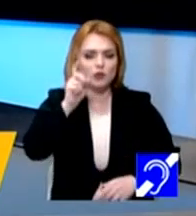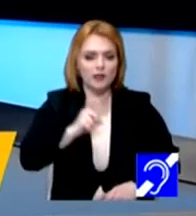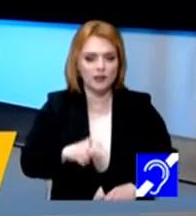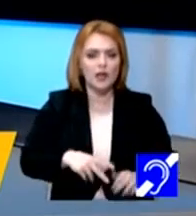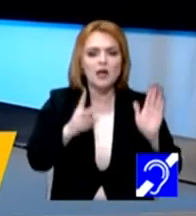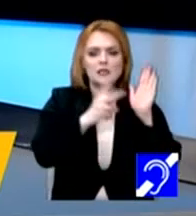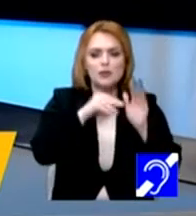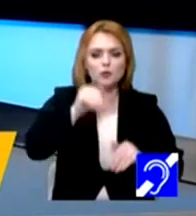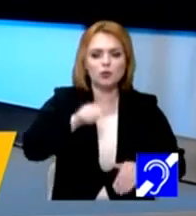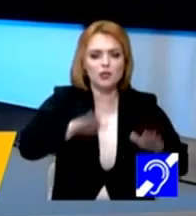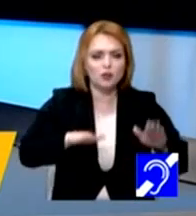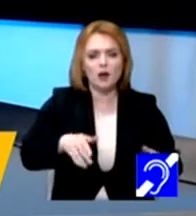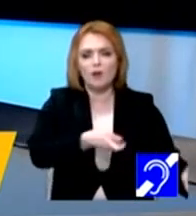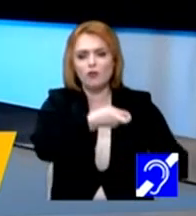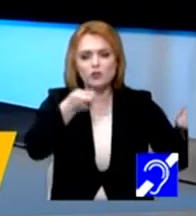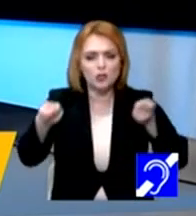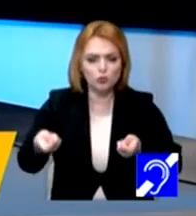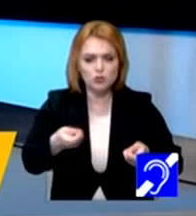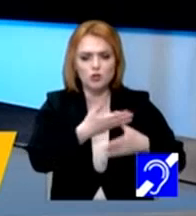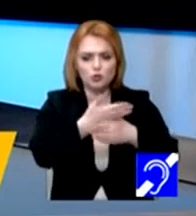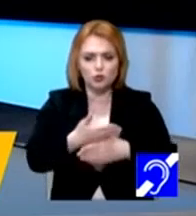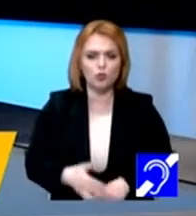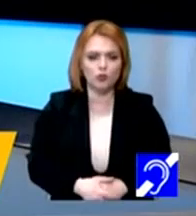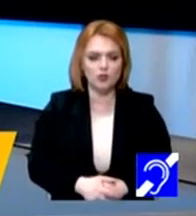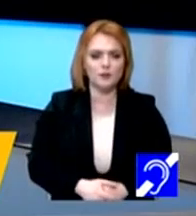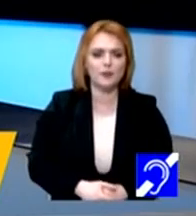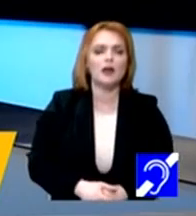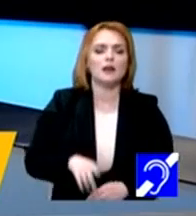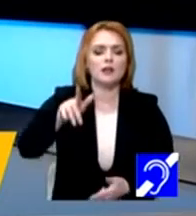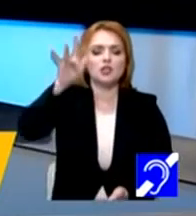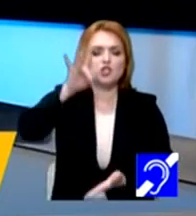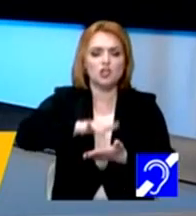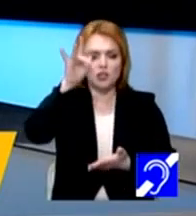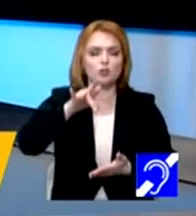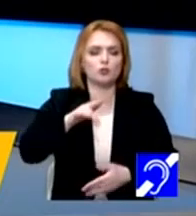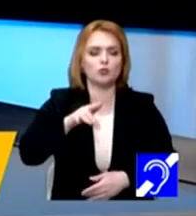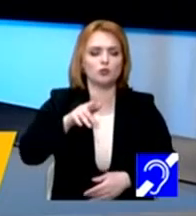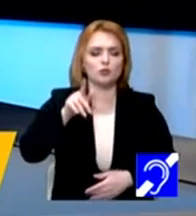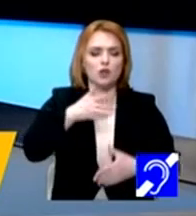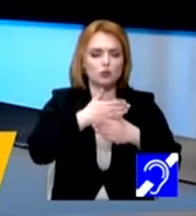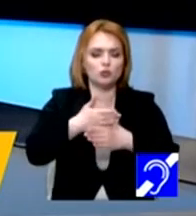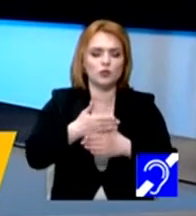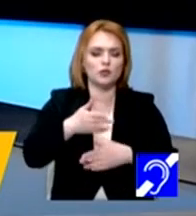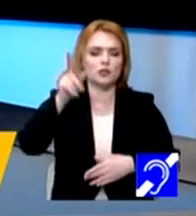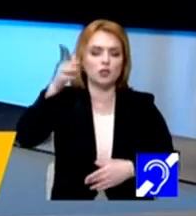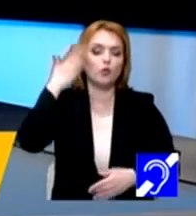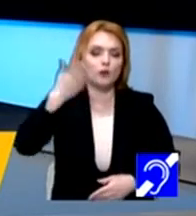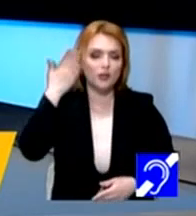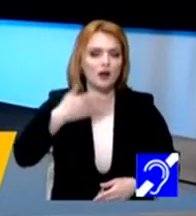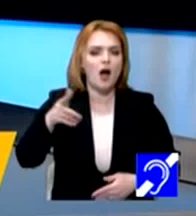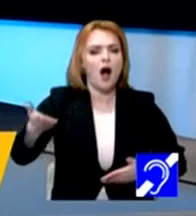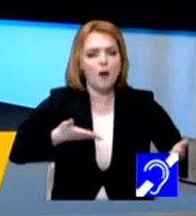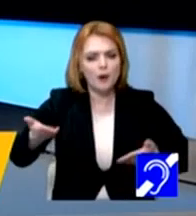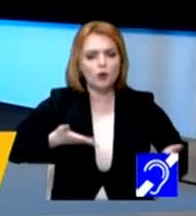de ajutoare umanitare au fost aduse de către voluntarii Centrului de Cercetare în Educație din România la Vama Utaci. Au parcurs sute